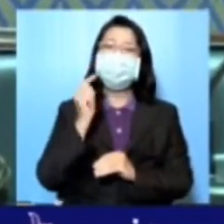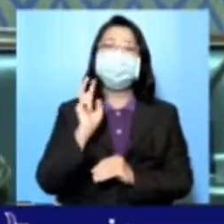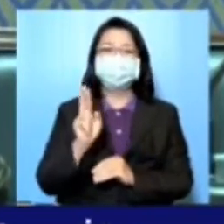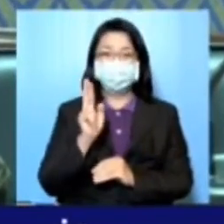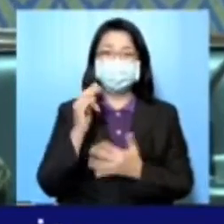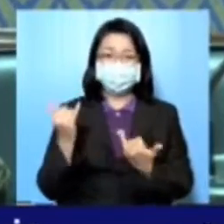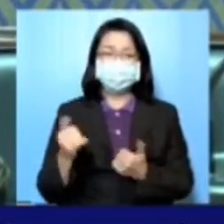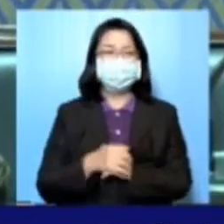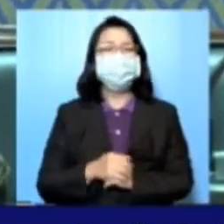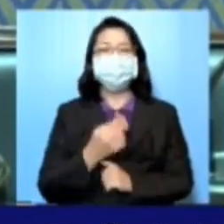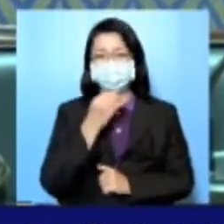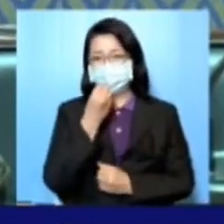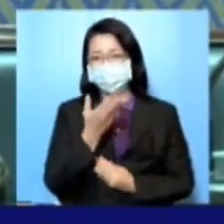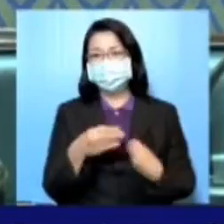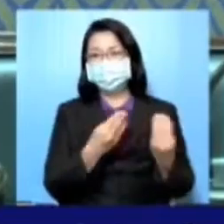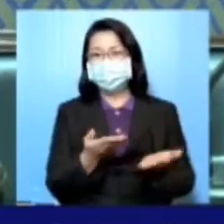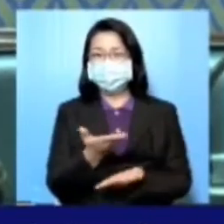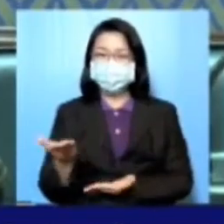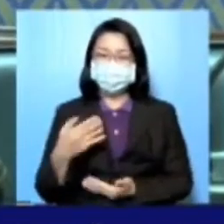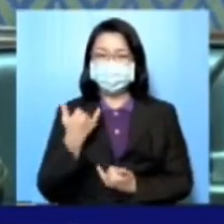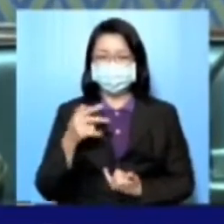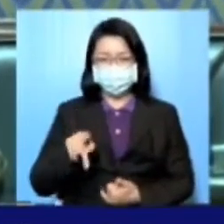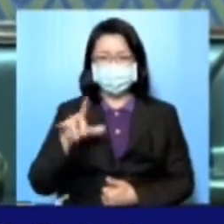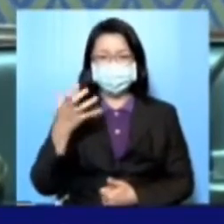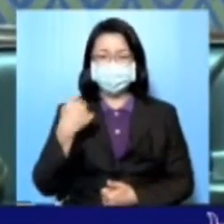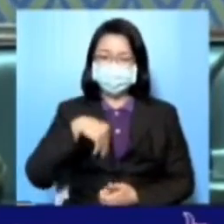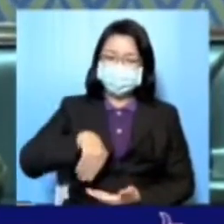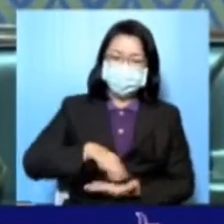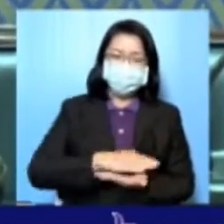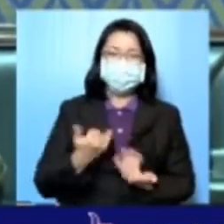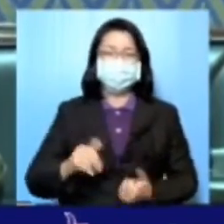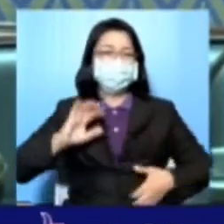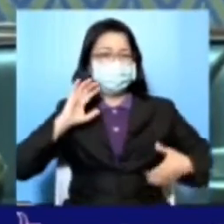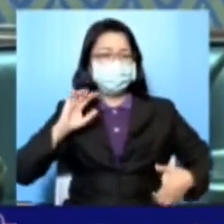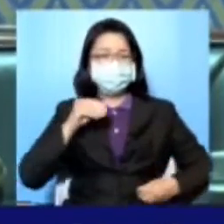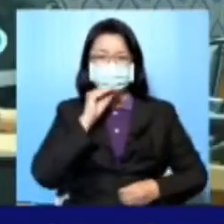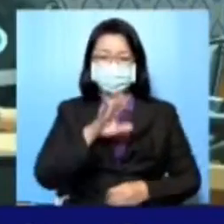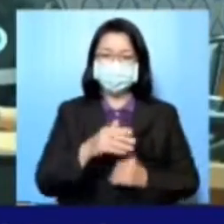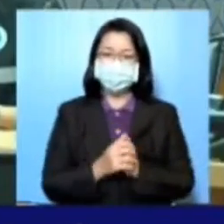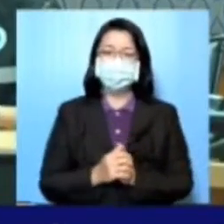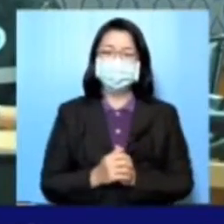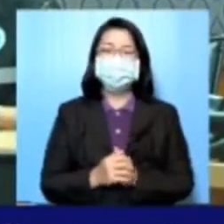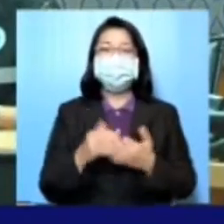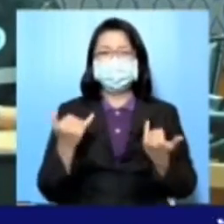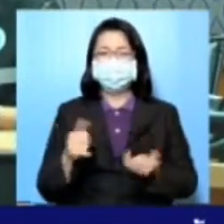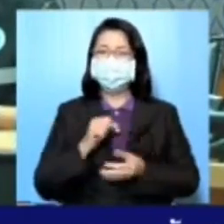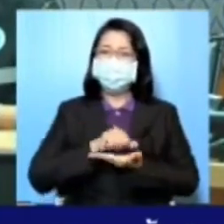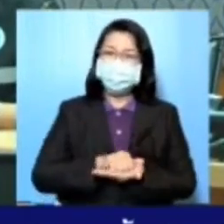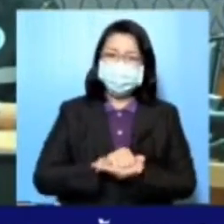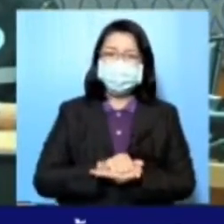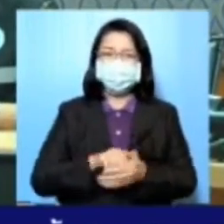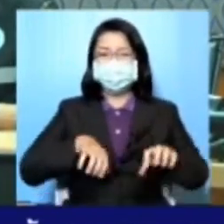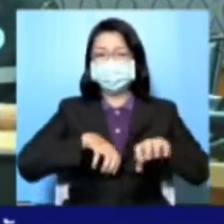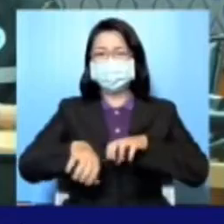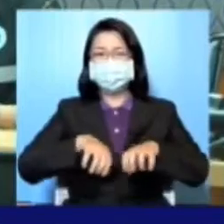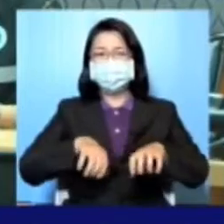ากเพิ่งรับเชื้อมาไม่นานนี้เองนะครับ นั่นแหละครับทำให้ทางด้านหัวหน้ากลุ่มงานควบคุมโรคสำนักงานสาธารณสุขจังหวัดลพบุ